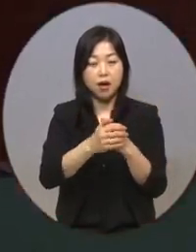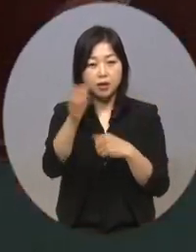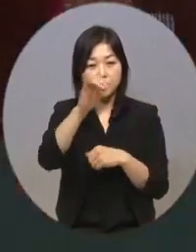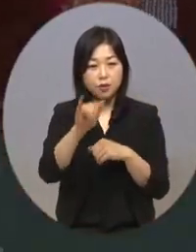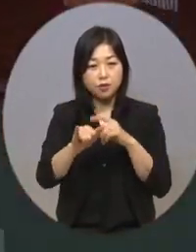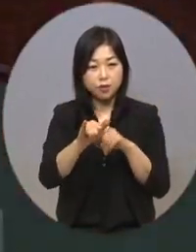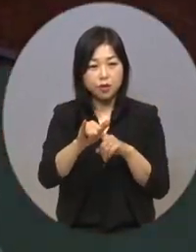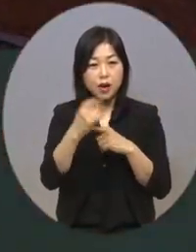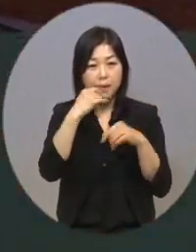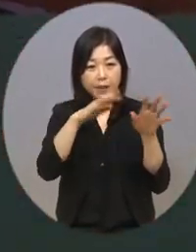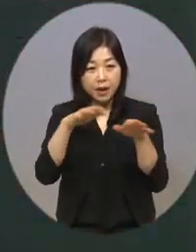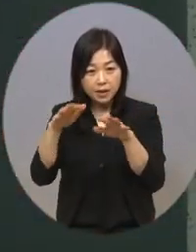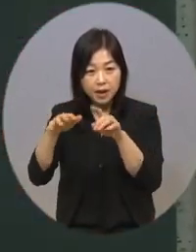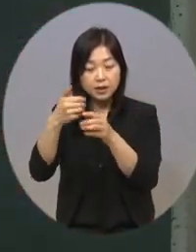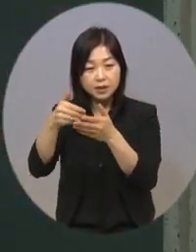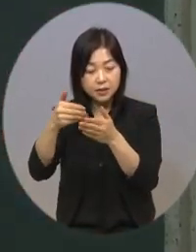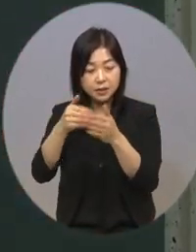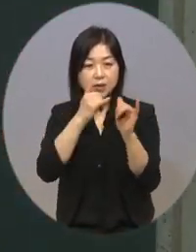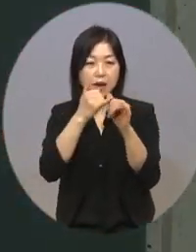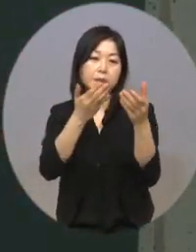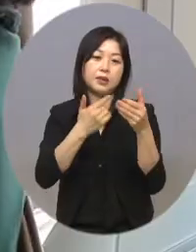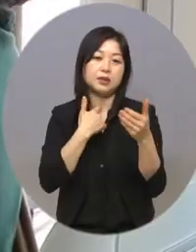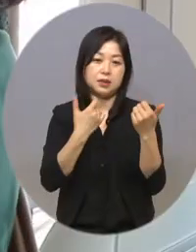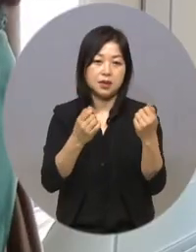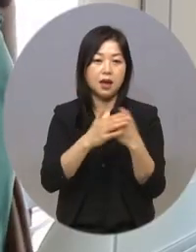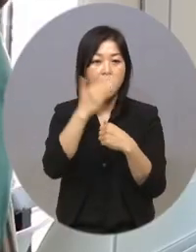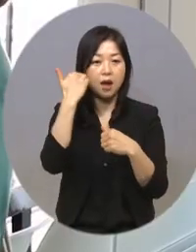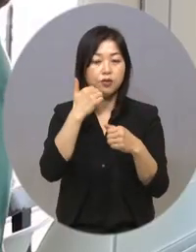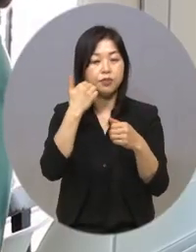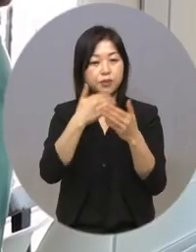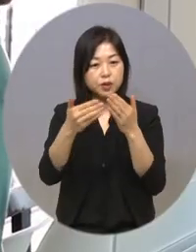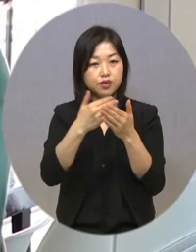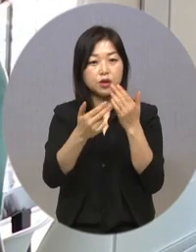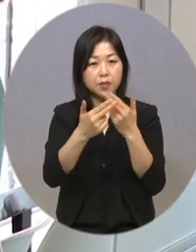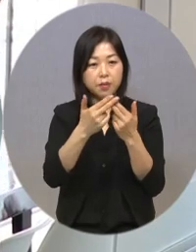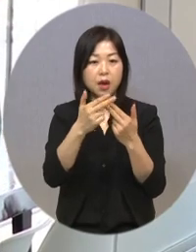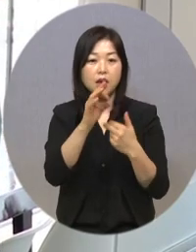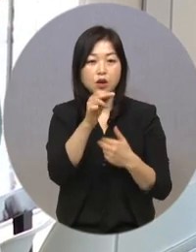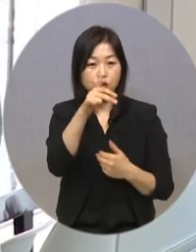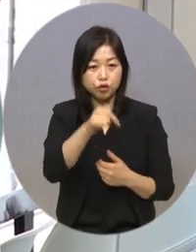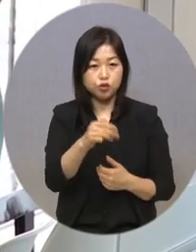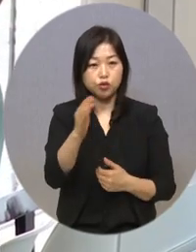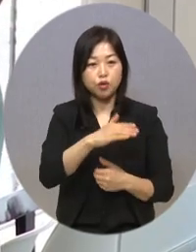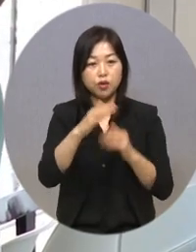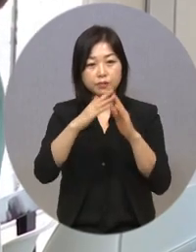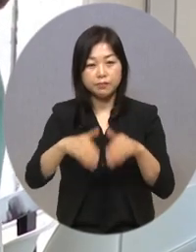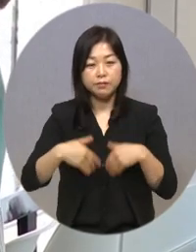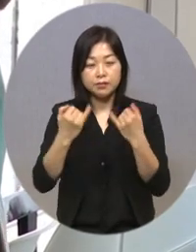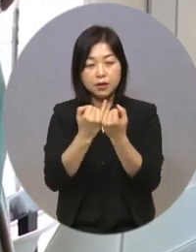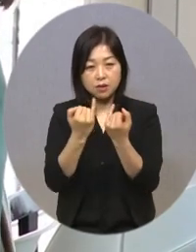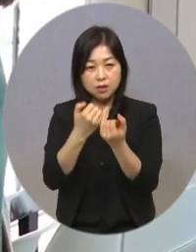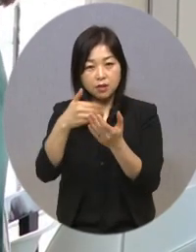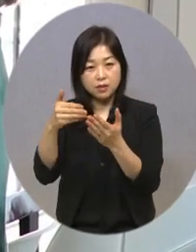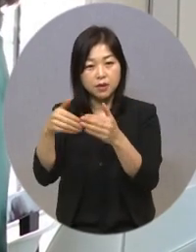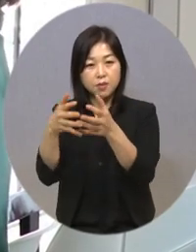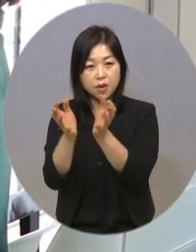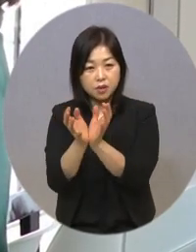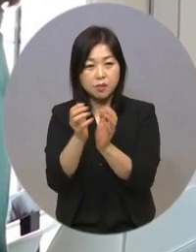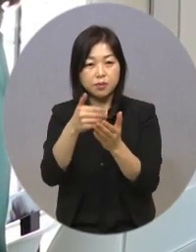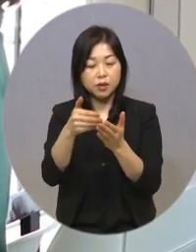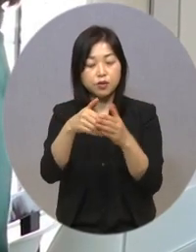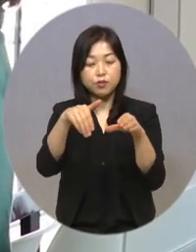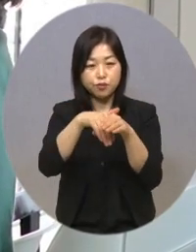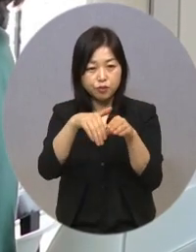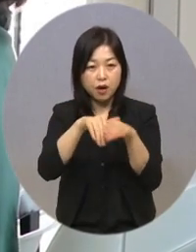등 다수 수상과 현재는 한국미술협회, 여주회, 전남 여성작가회 등으로 미술 문화의